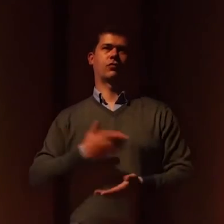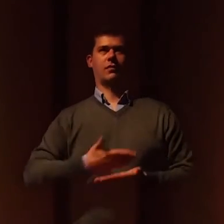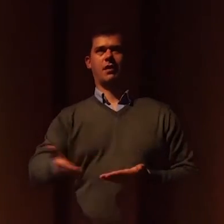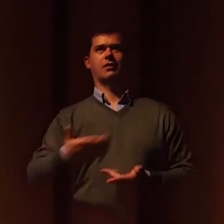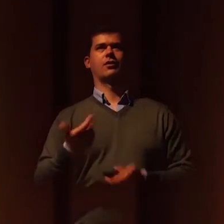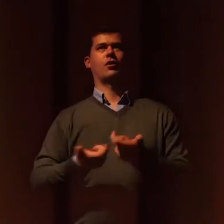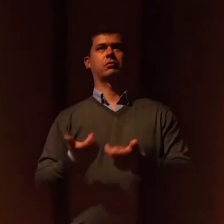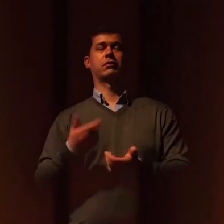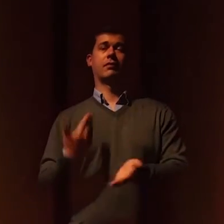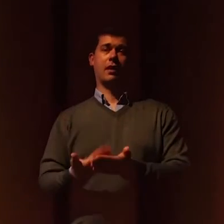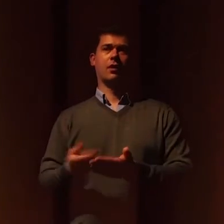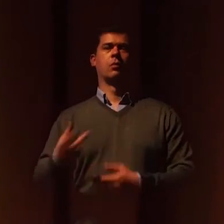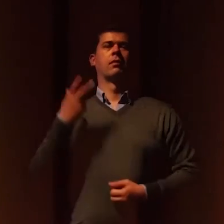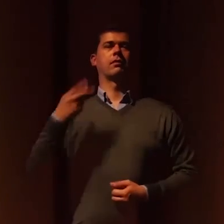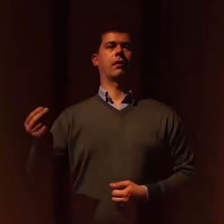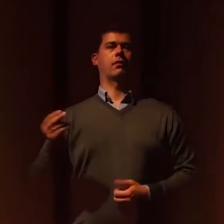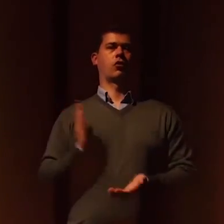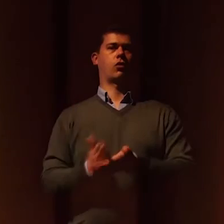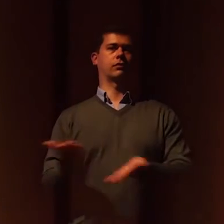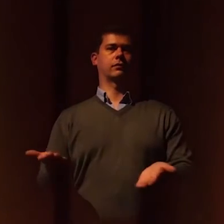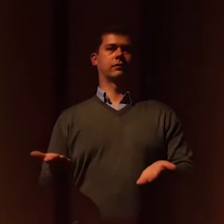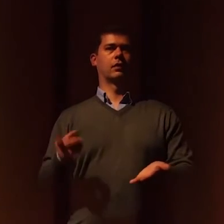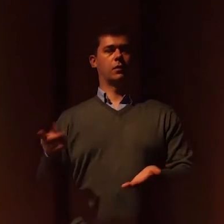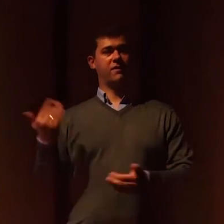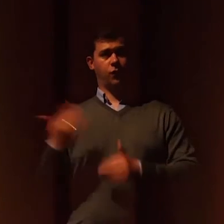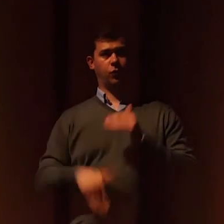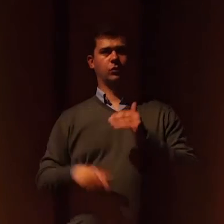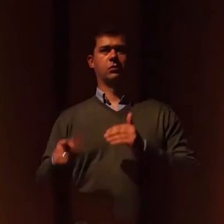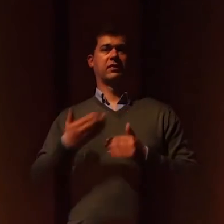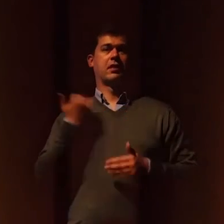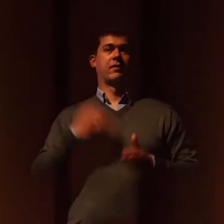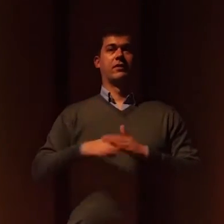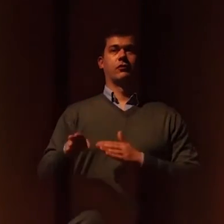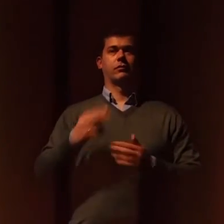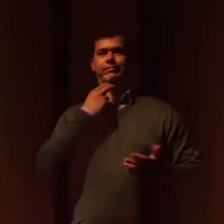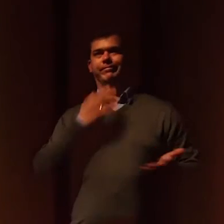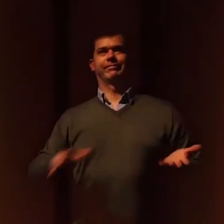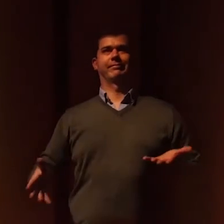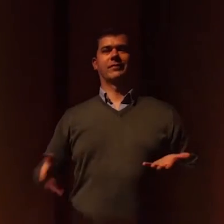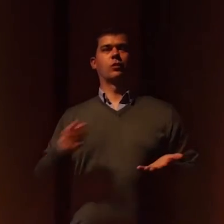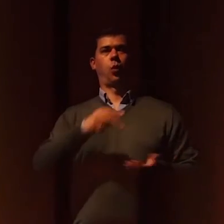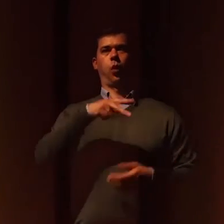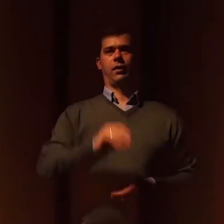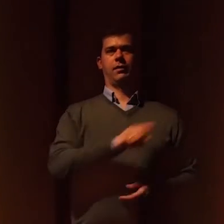że powiedziano nie I wreszcie przygotowano taki bardzo kiedy już nie było wyjścia bo unijne